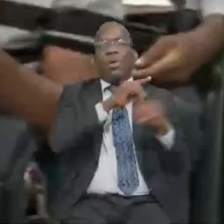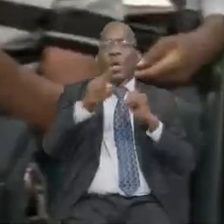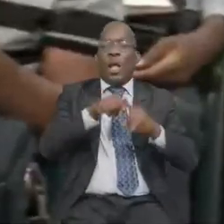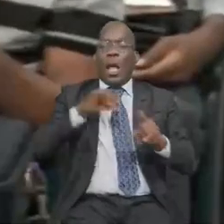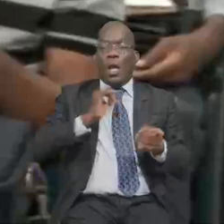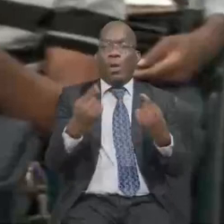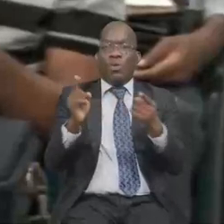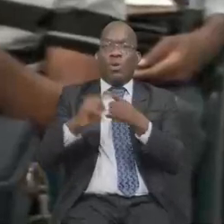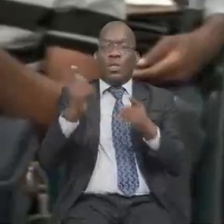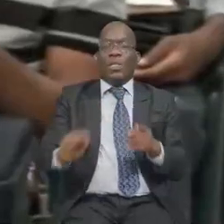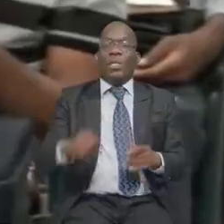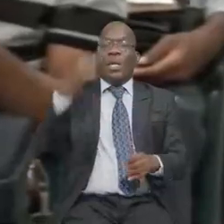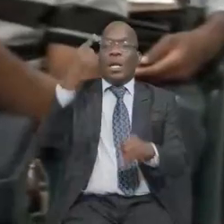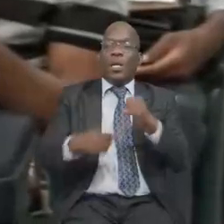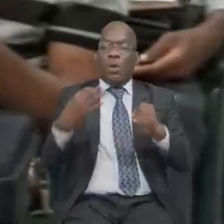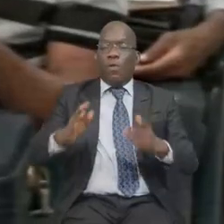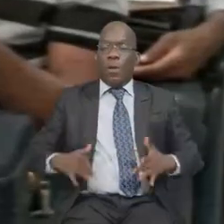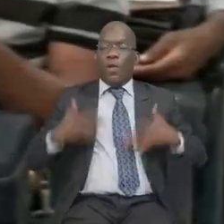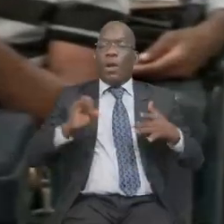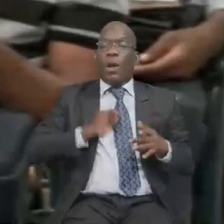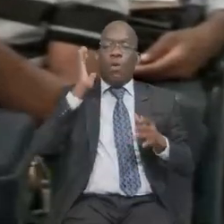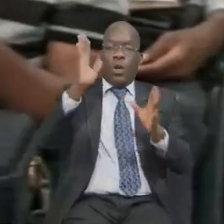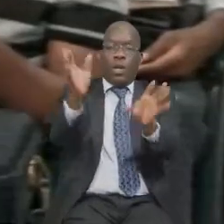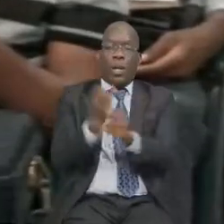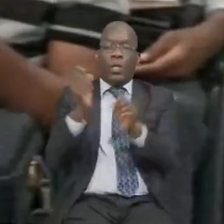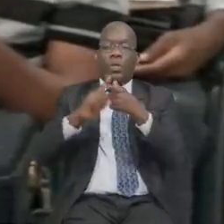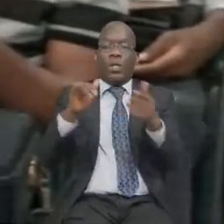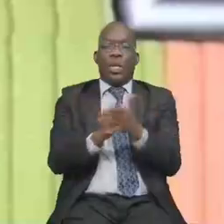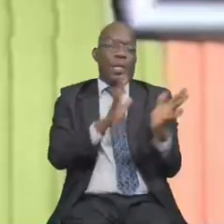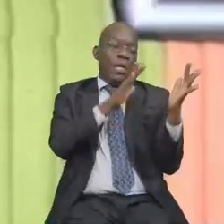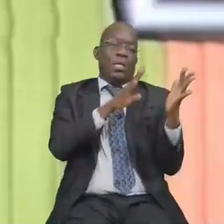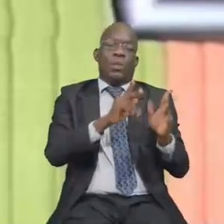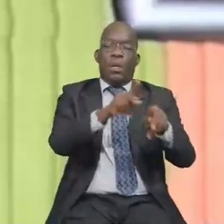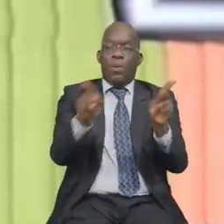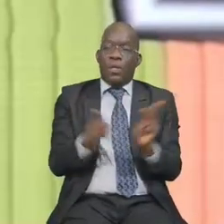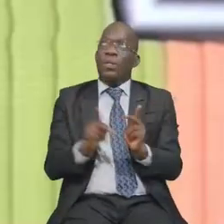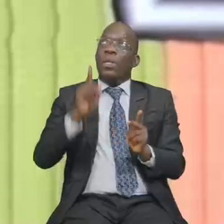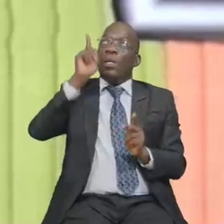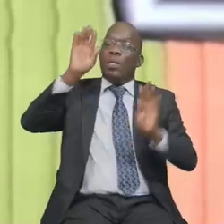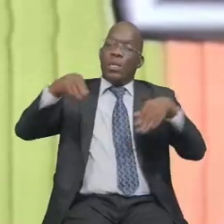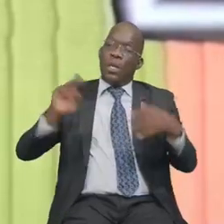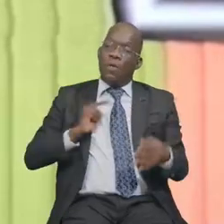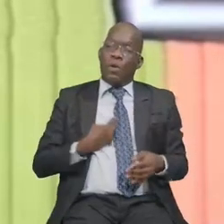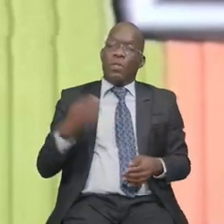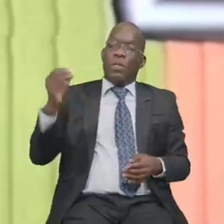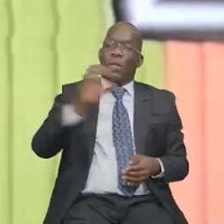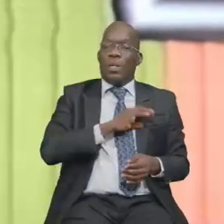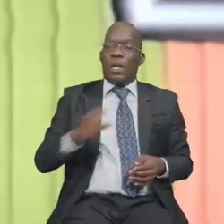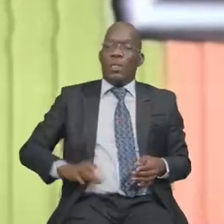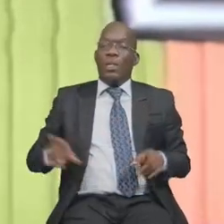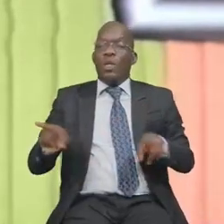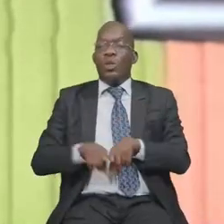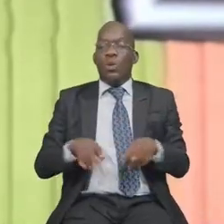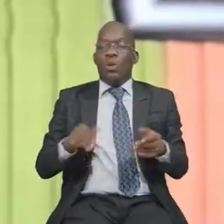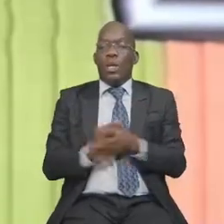j'aurai ce lieu attendu. Et Dieu nous donne Christ. Et c'est pour que nous puissions avoir un avenir et